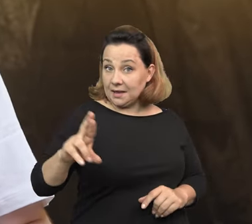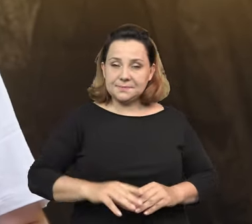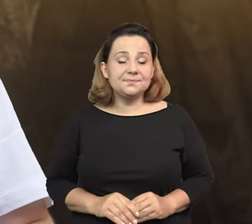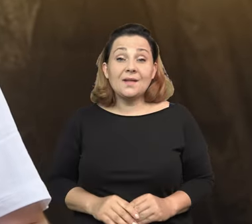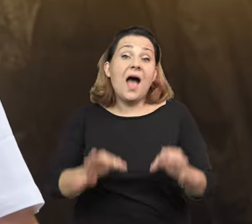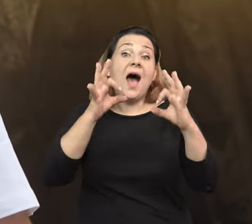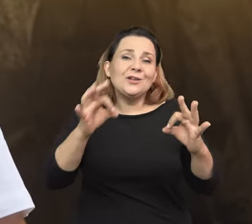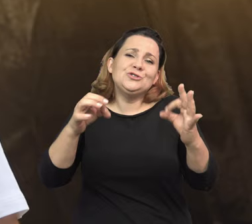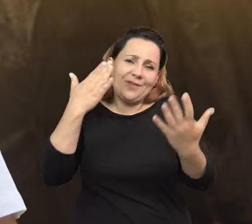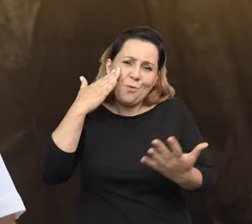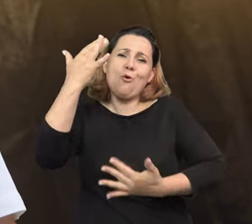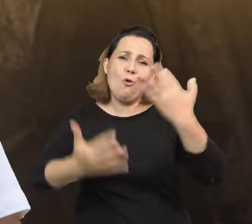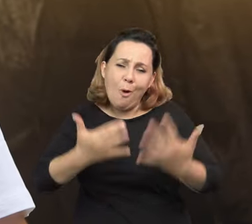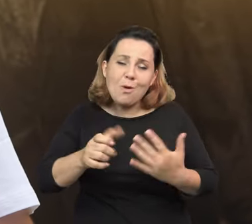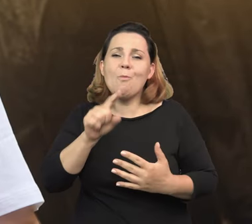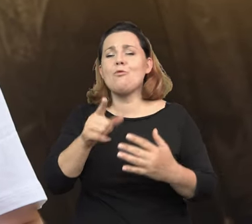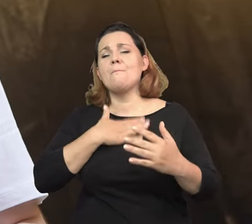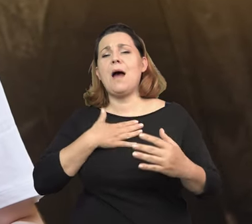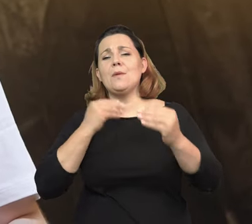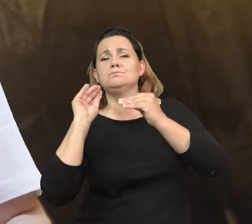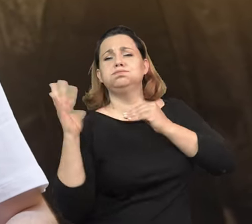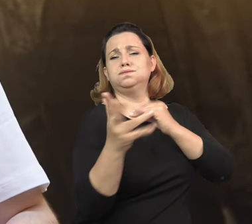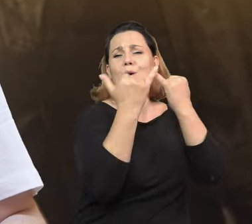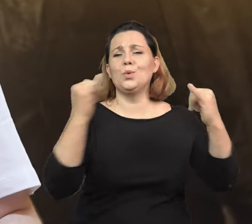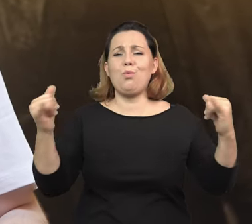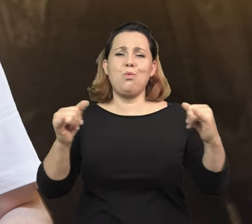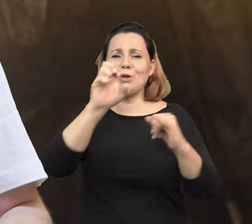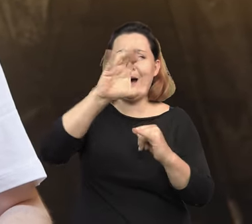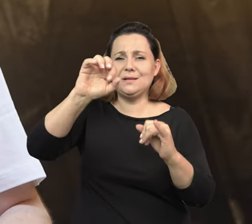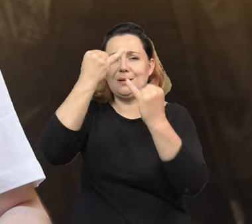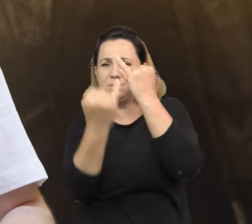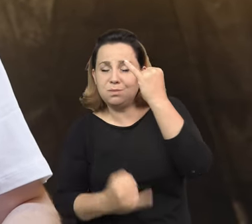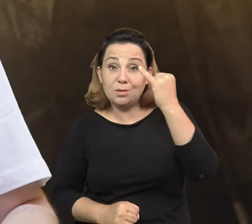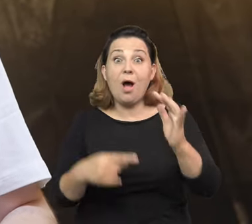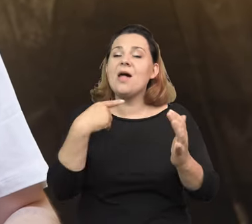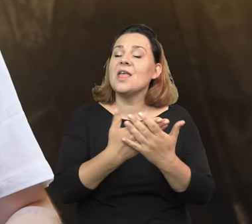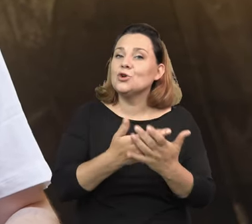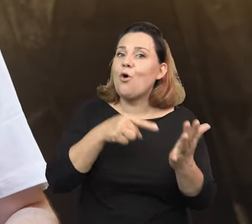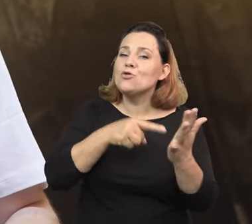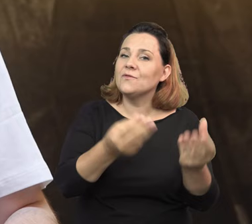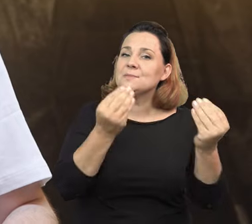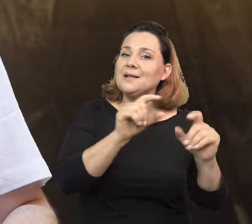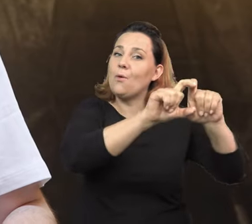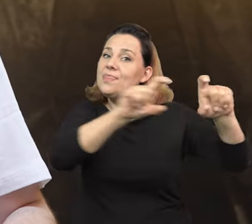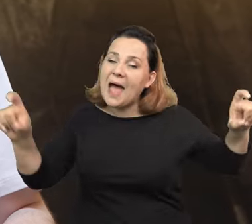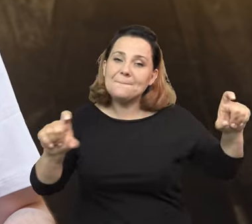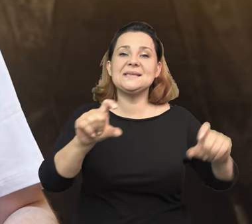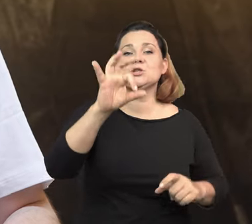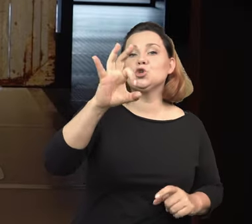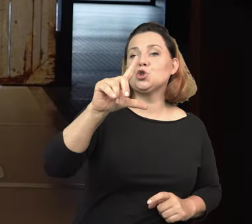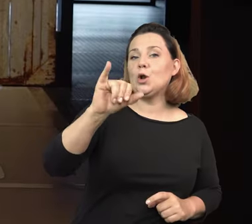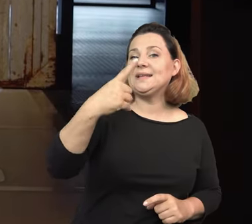zecerze. Dzisiaj w dobie komputerów mamy do dyspozycji setki krojów. O fenomenie solidarycy opowie nam pan Konrad Knoch.